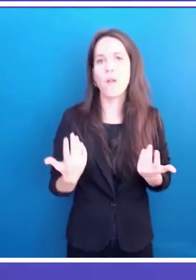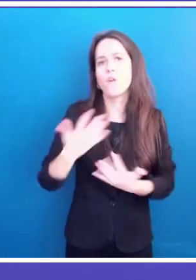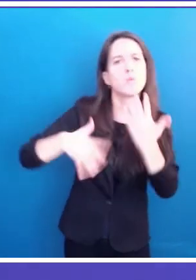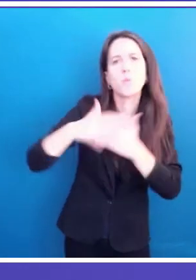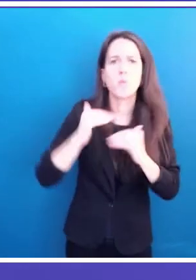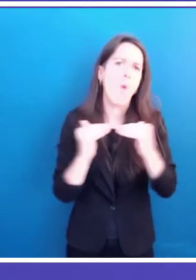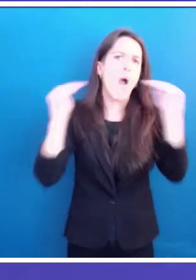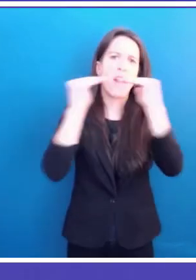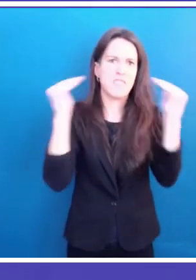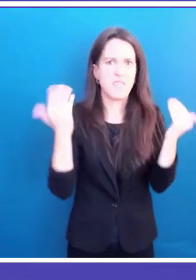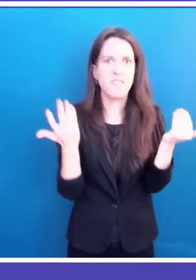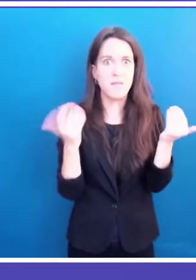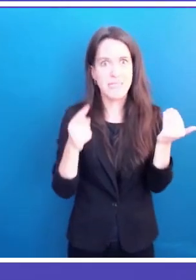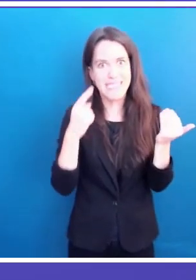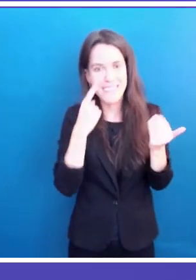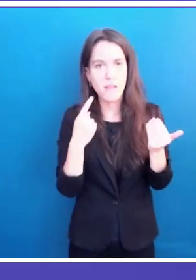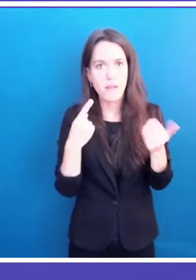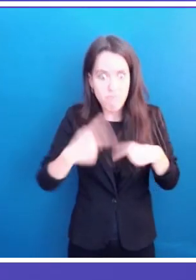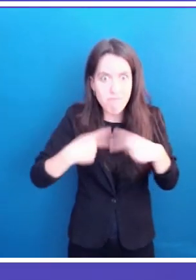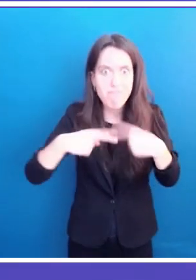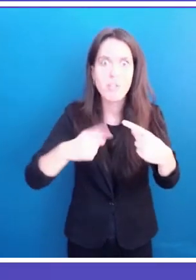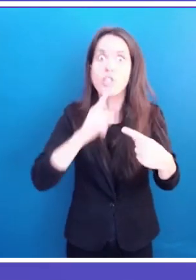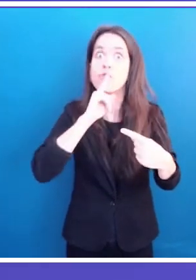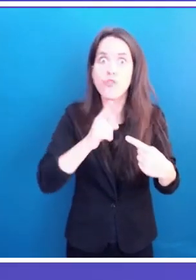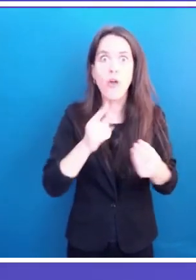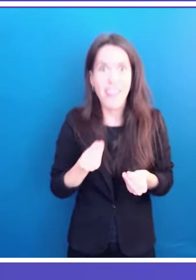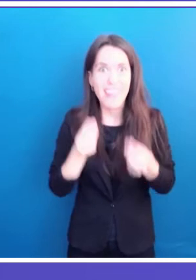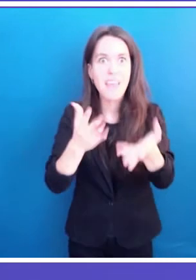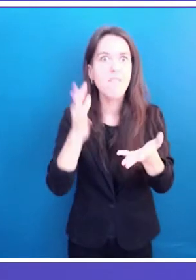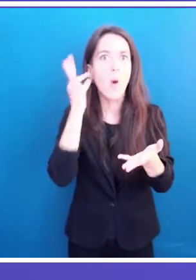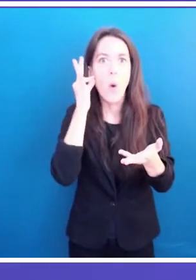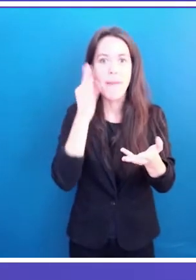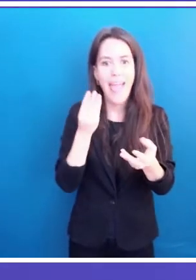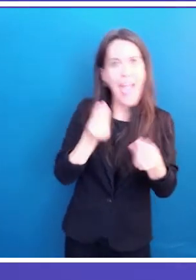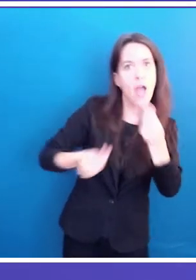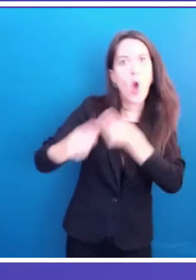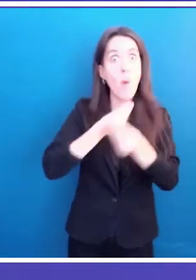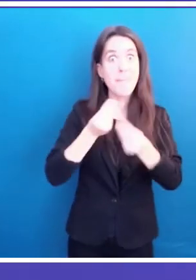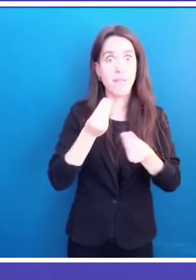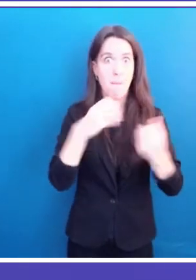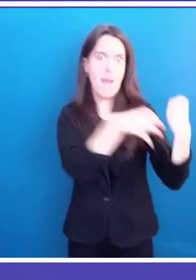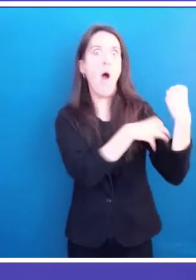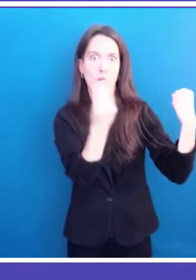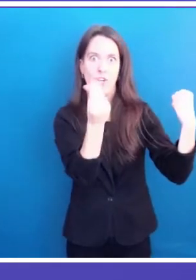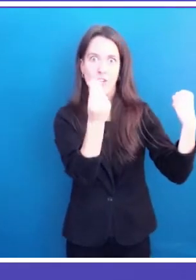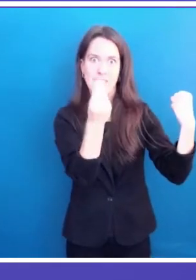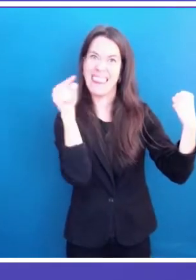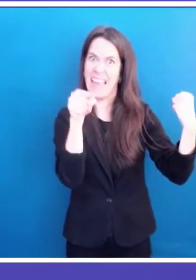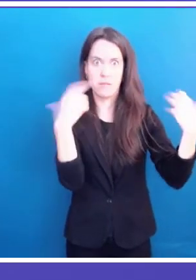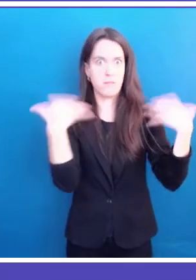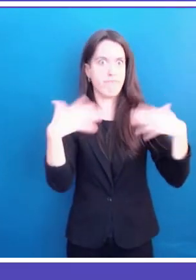الرعاية الصحية والعمل لتمكين المرأة اقتصاديا، وإعادة التفكير بنموذج